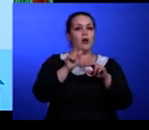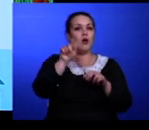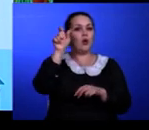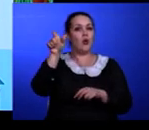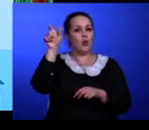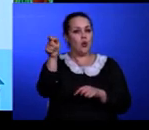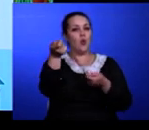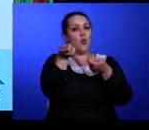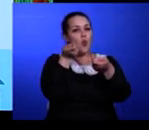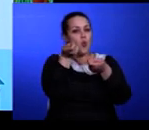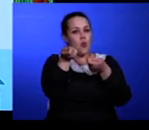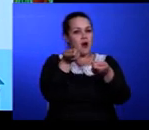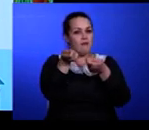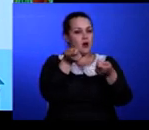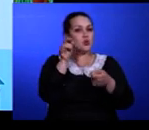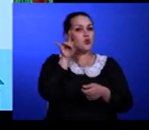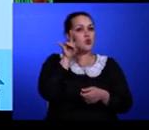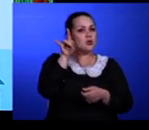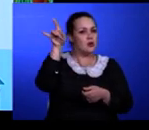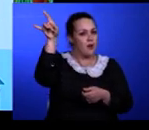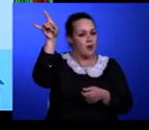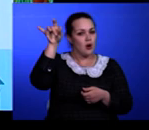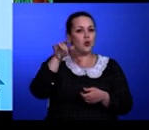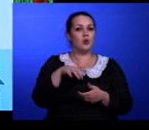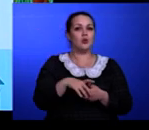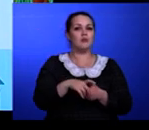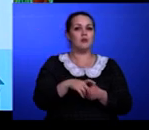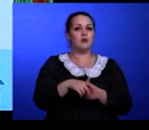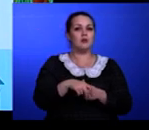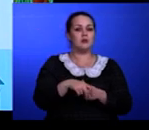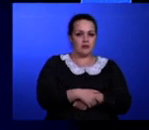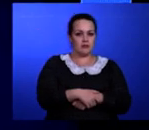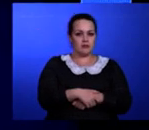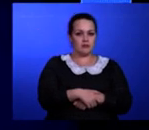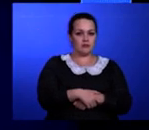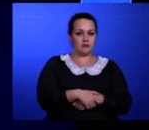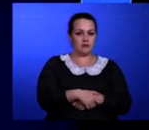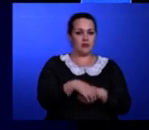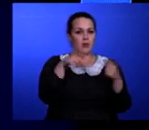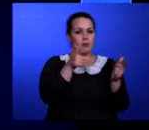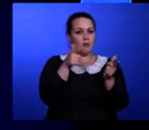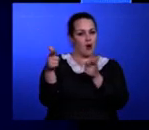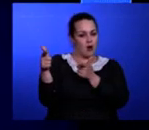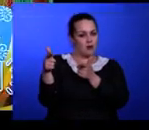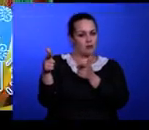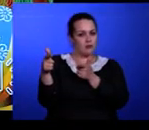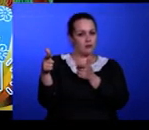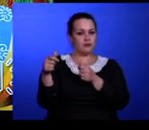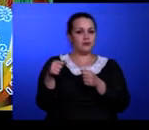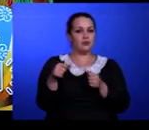управляющие самолетам и вертолетам истребителям приготовьте пожалуйста